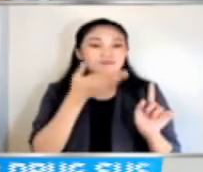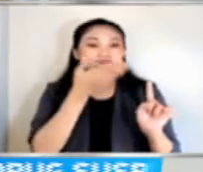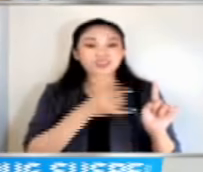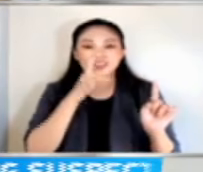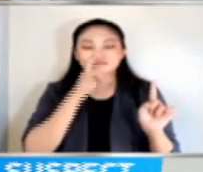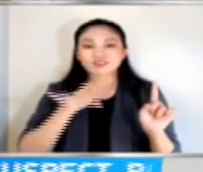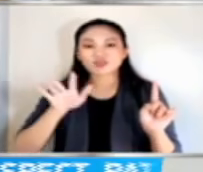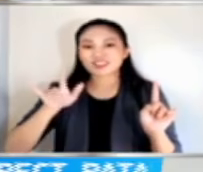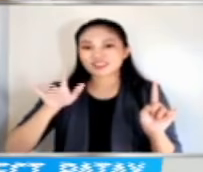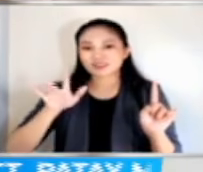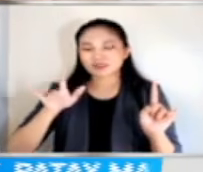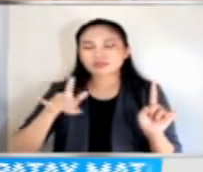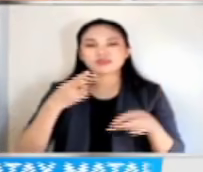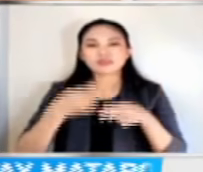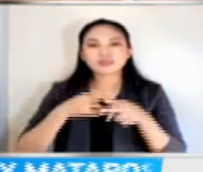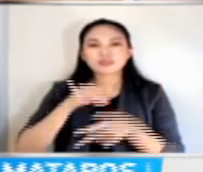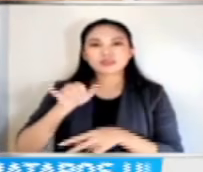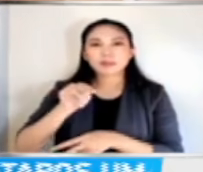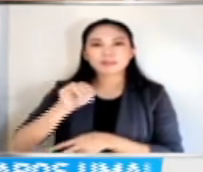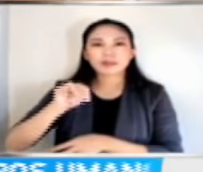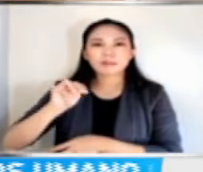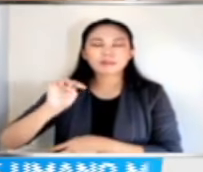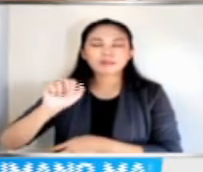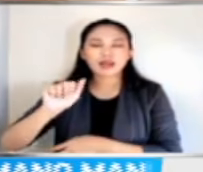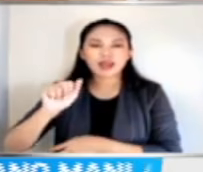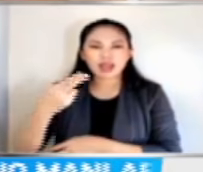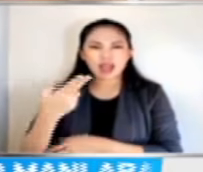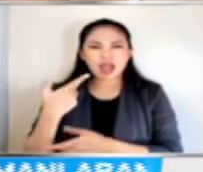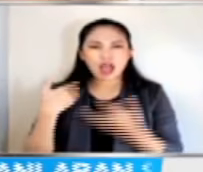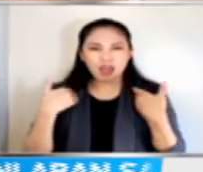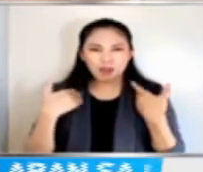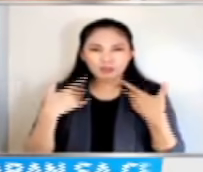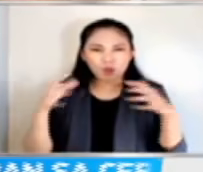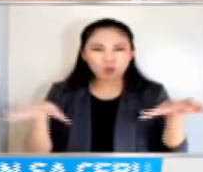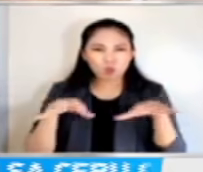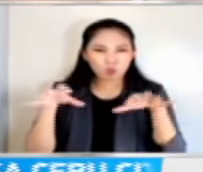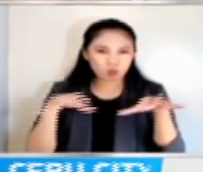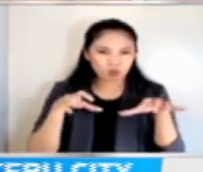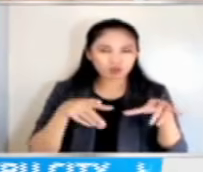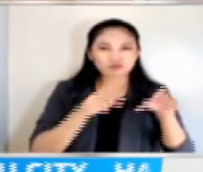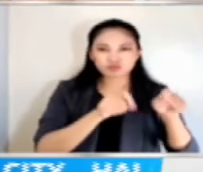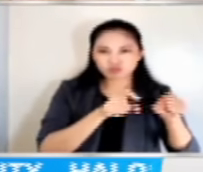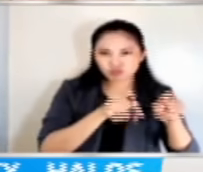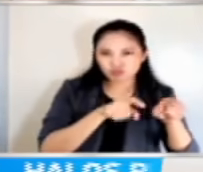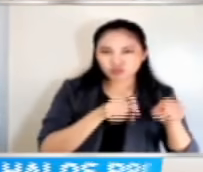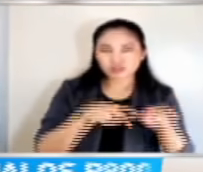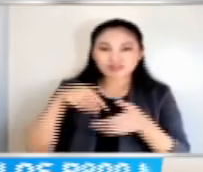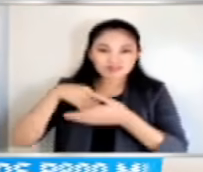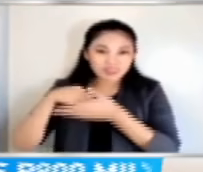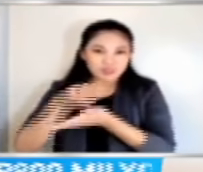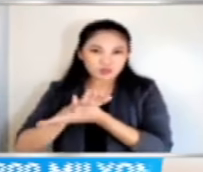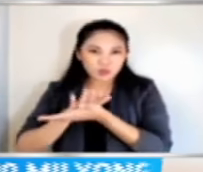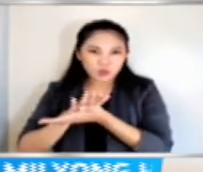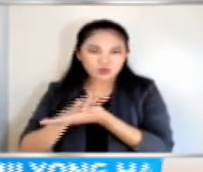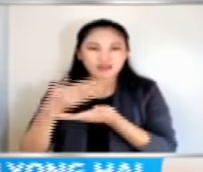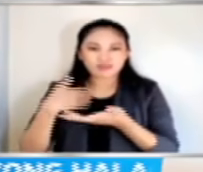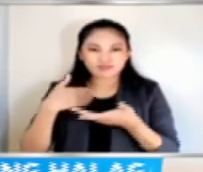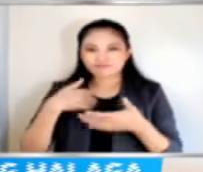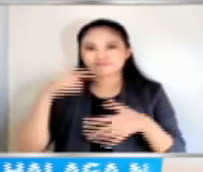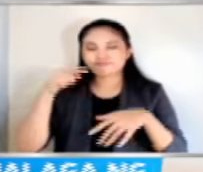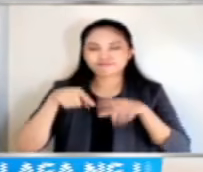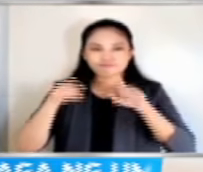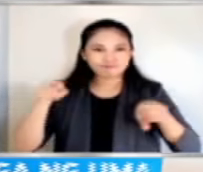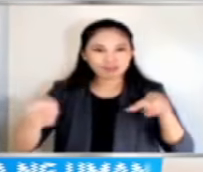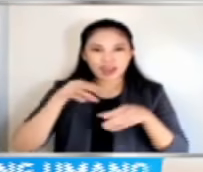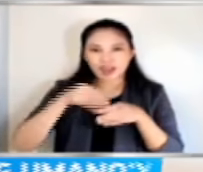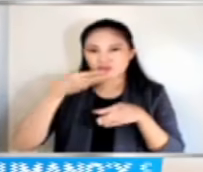Salas, pera-paraan sa pagtitinda sa kanilang paaralan. May chicharon, mani, at iba pang paninda si Salas